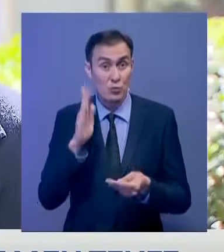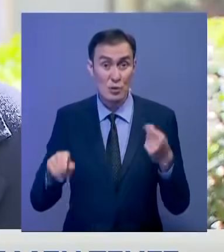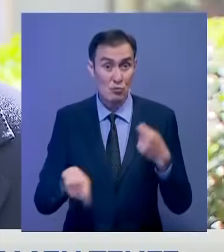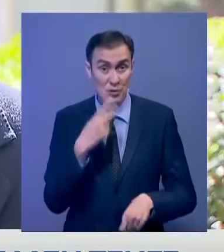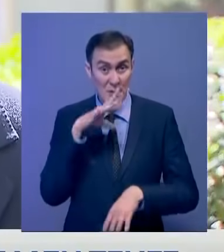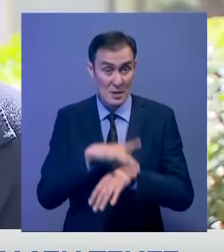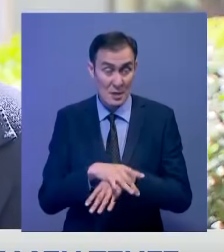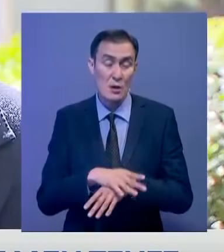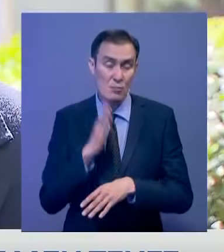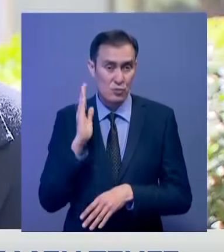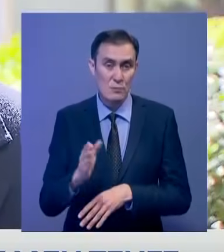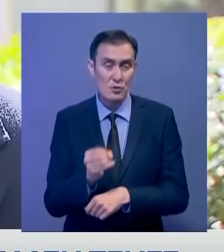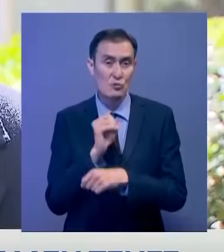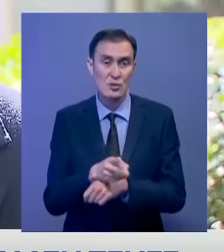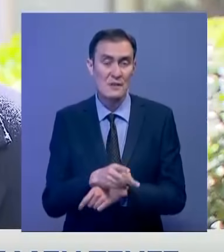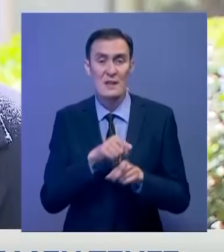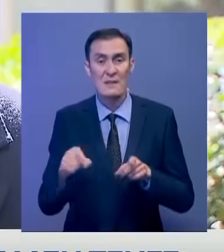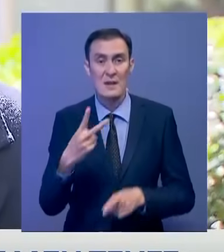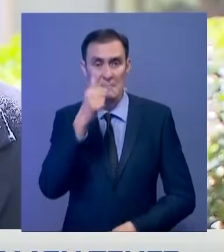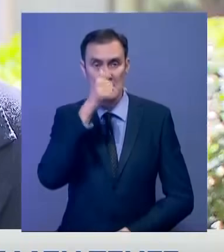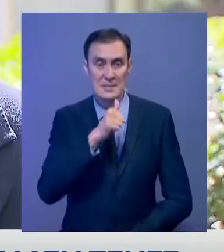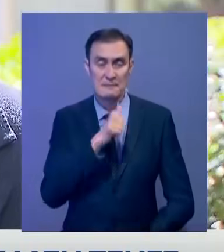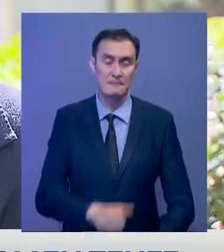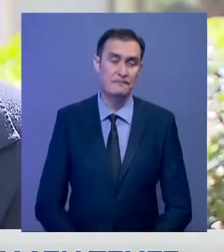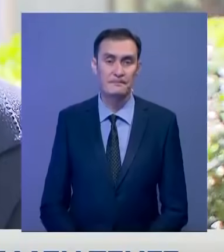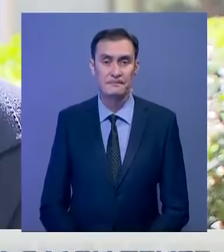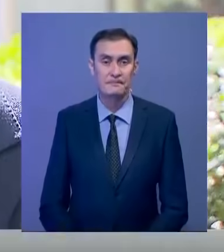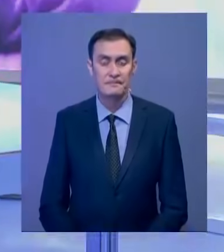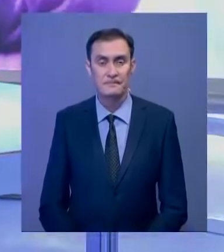нарушения, соответственно, будут исключены на 2 месяца.